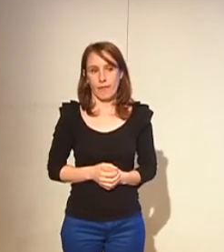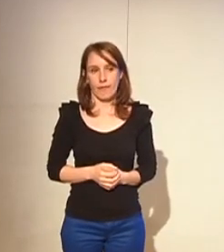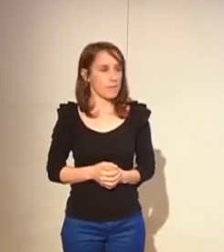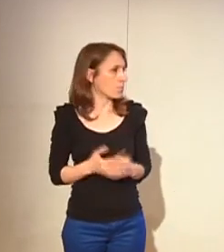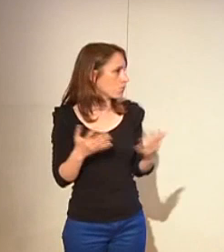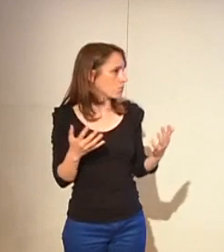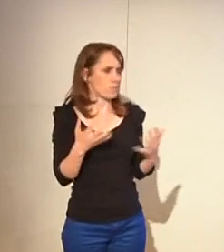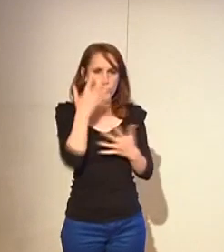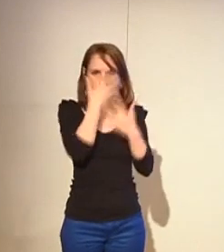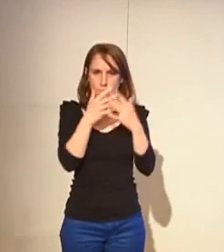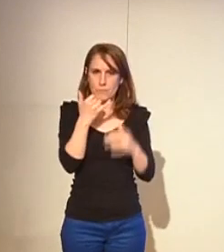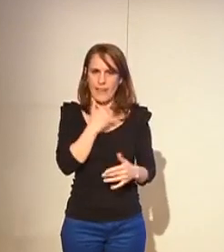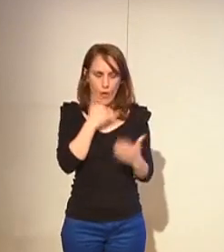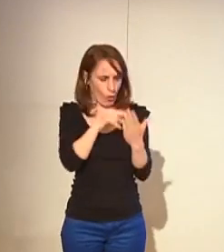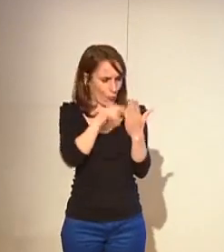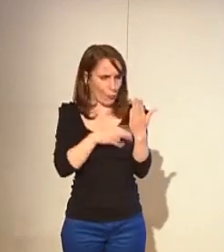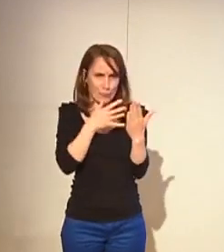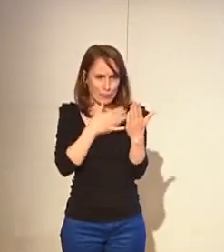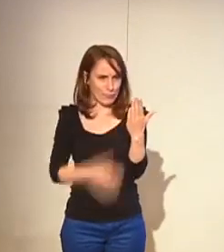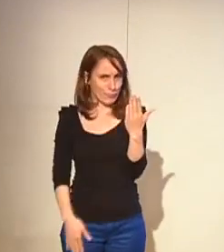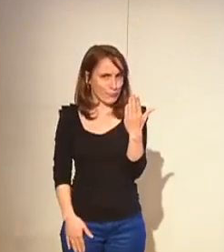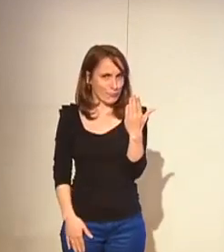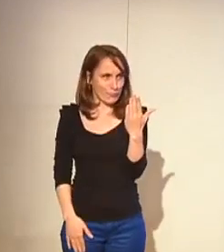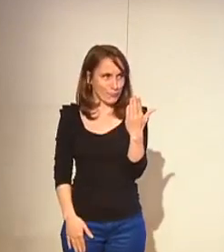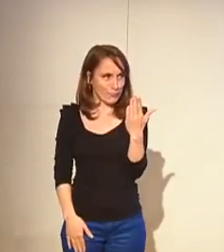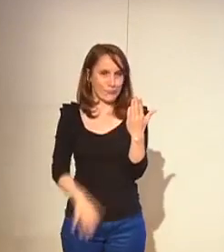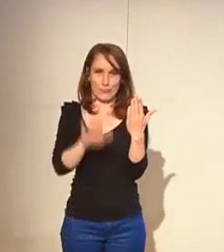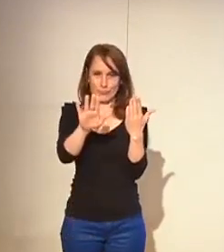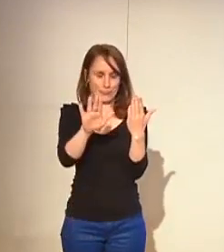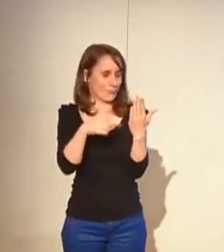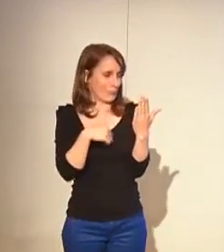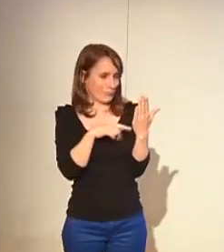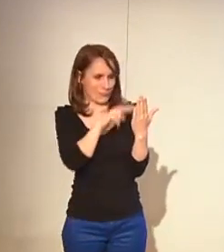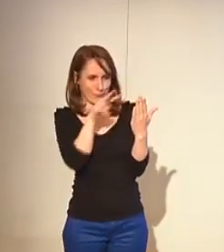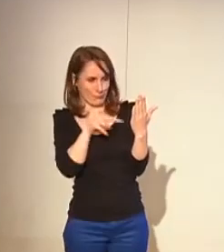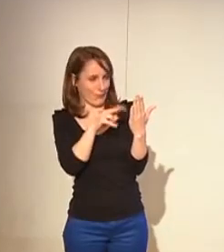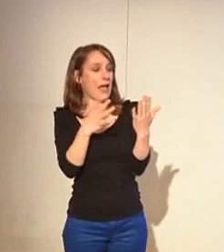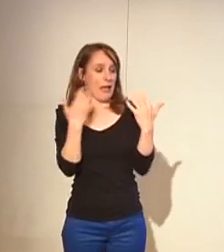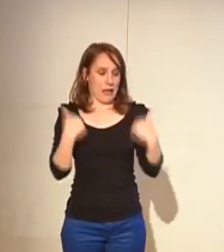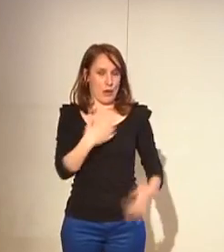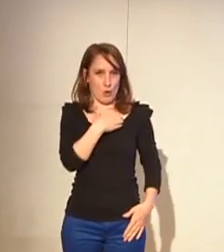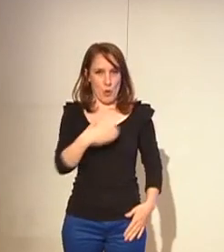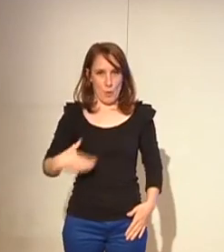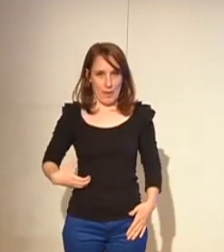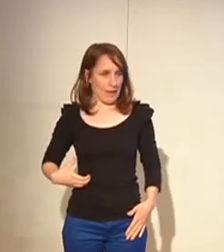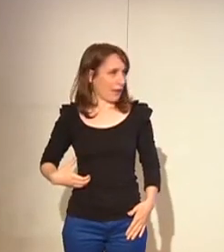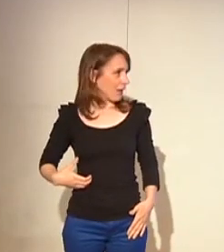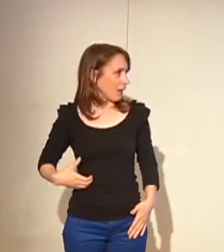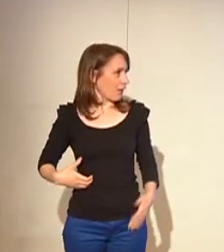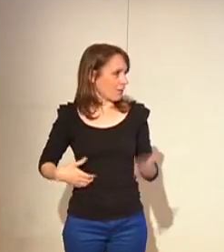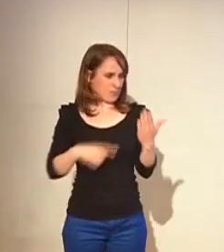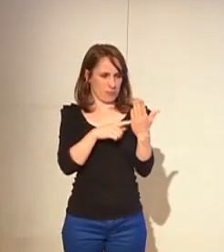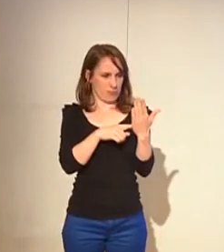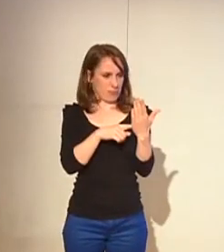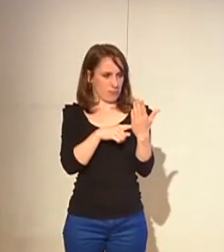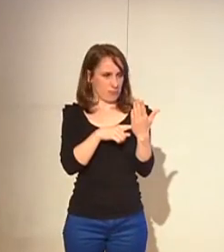avoir une erreur oui bon avant après il semblait que c'était beaucoup moins mais bon donc le maire aurait oui mais sauf que 23